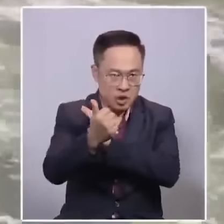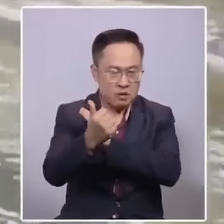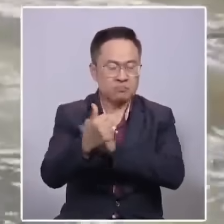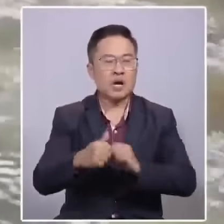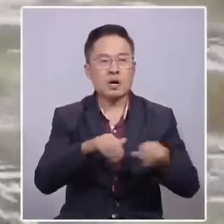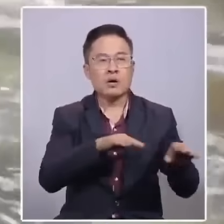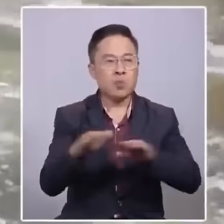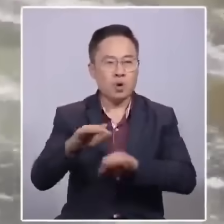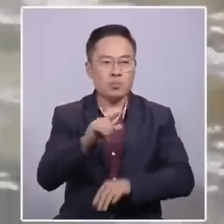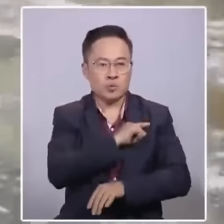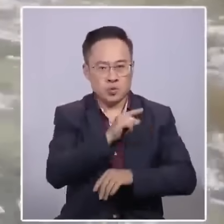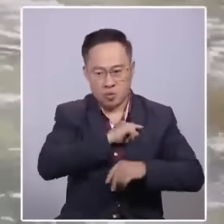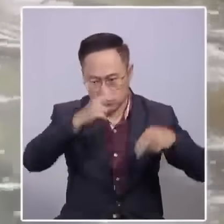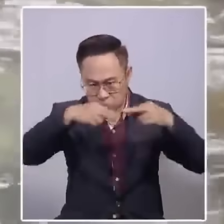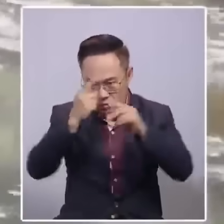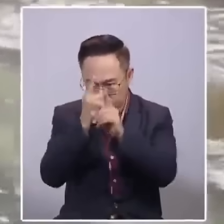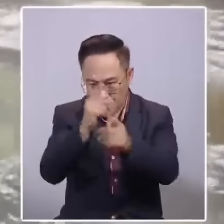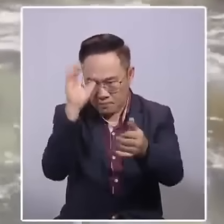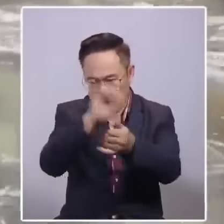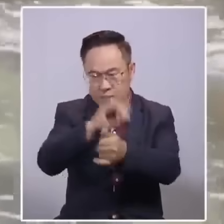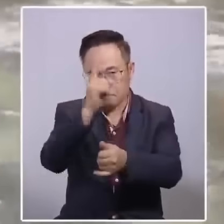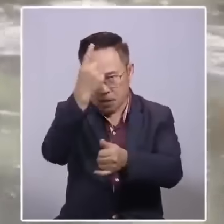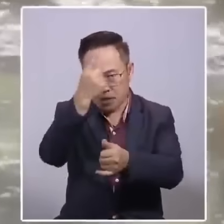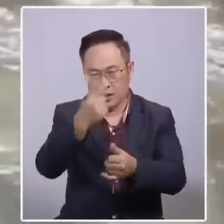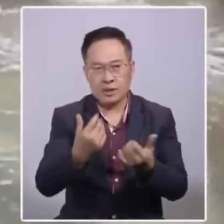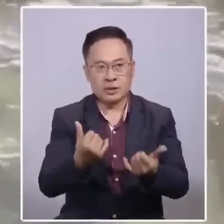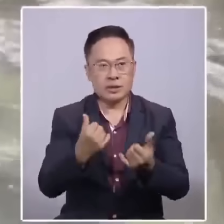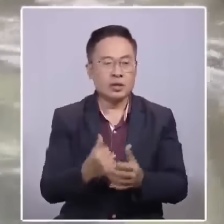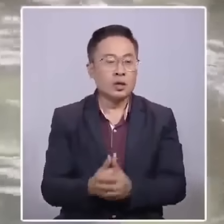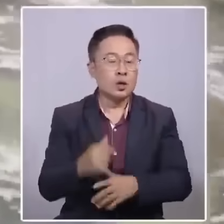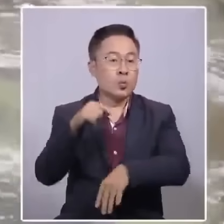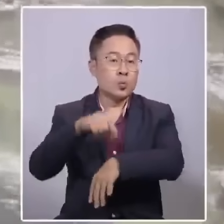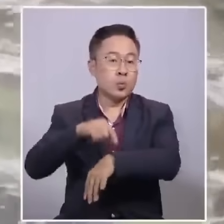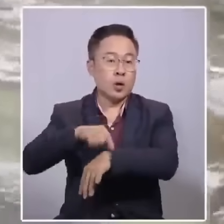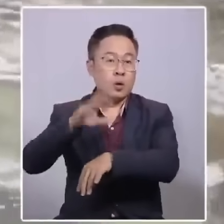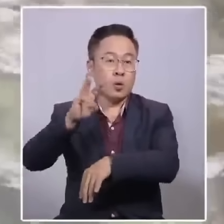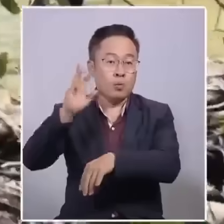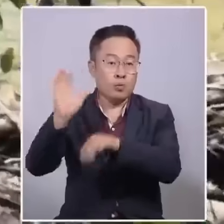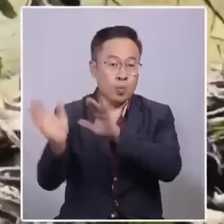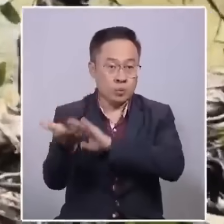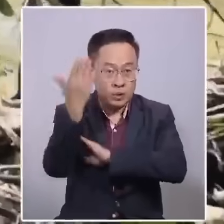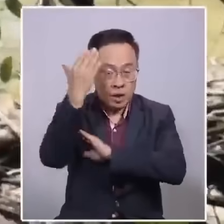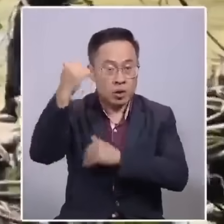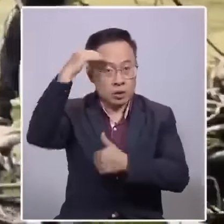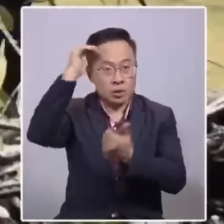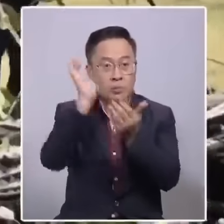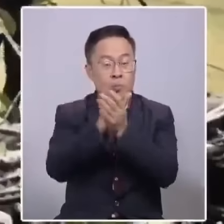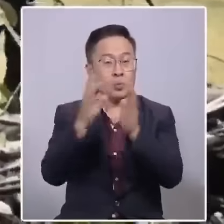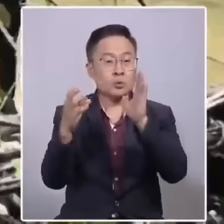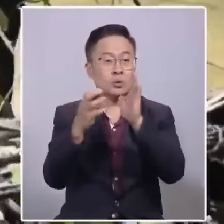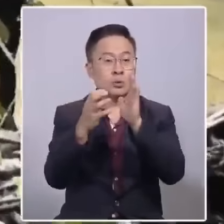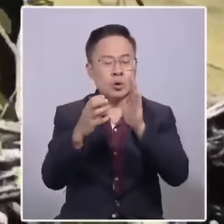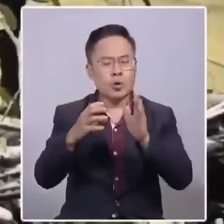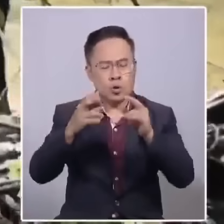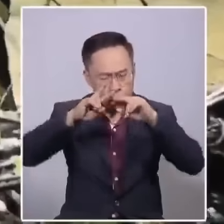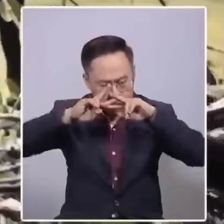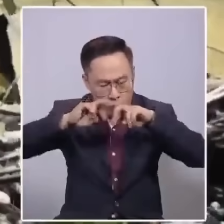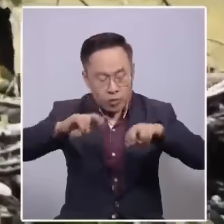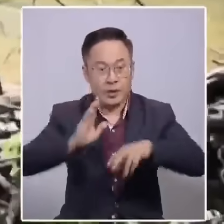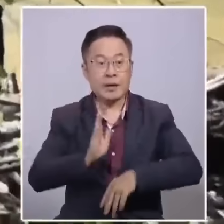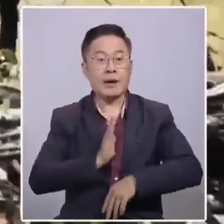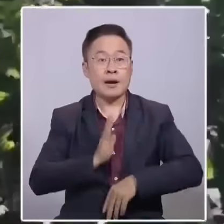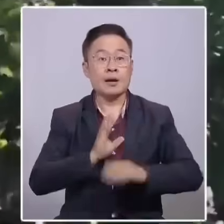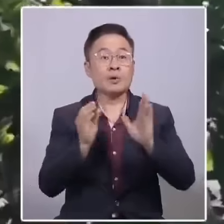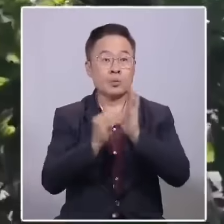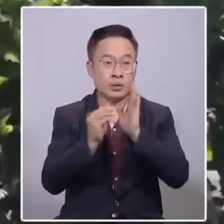แป้งนานดต่อเนื่องเลยล่าสุดนะคะคุณผู้ชมเมื่อเวลา 6:00นตำรวจสอบสวนกลางค่ะโดยเจ้าหน้าที่ตำรวจกองกำกับ